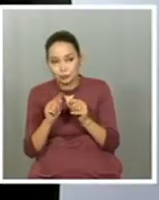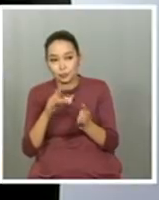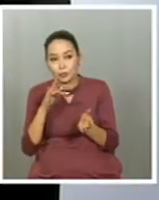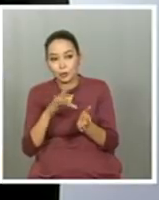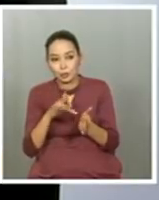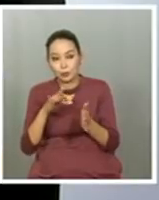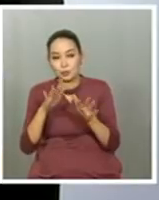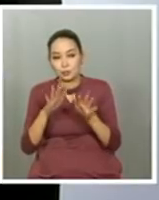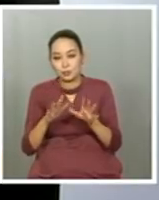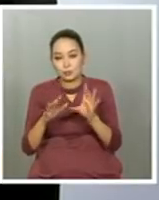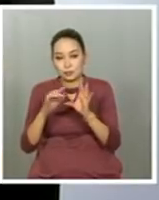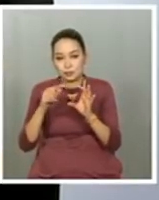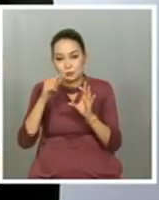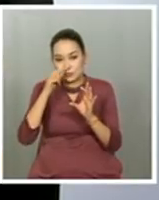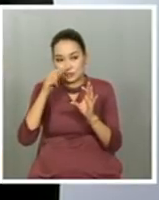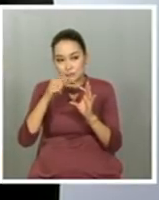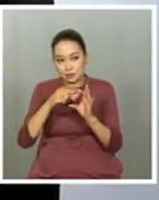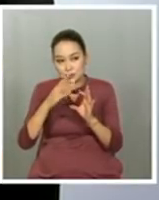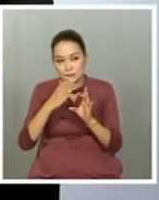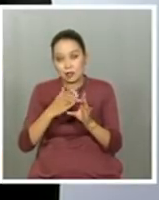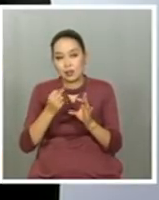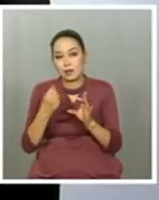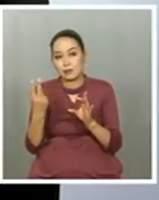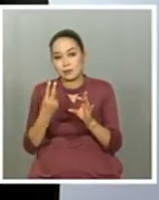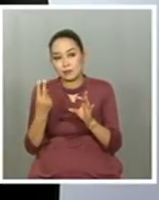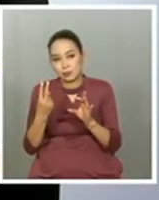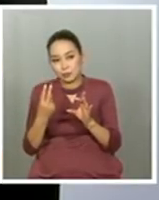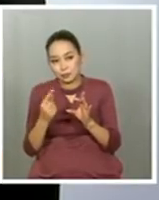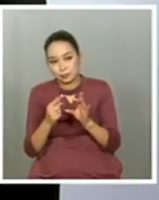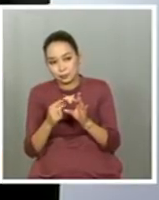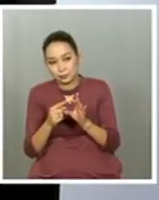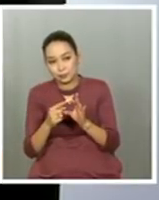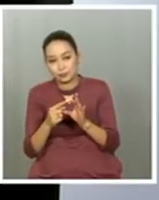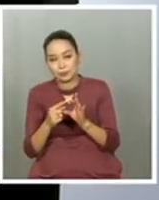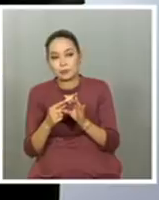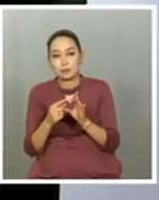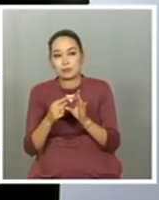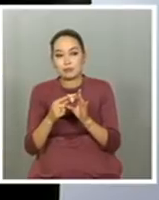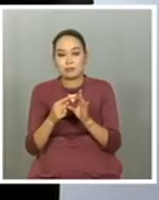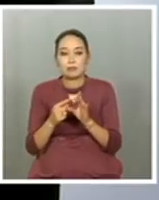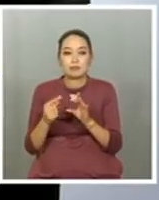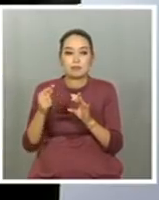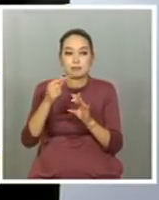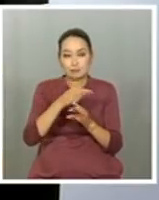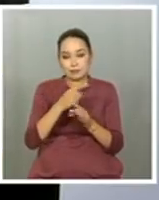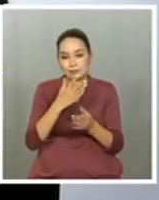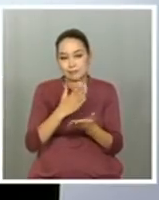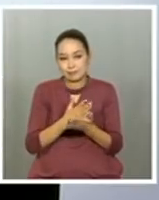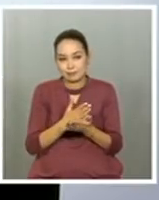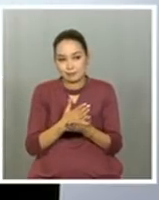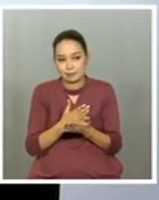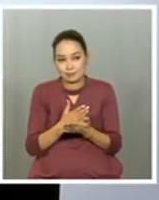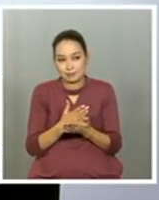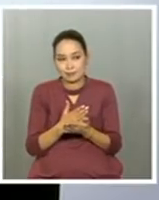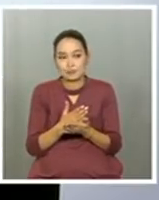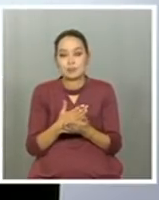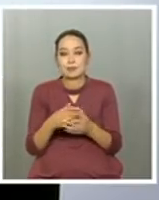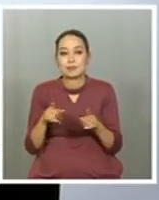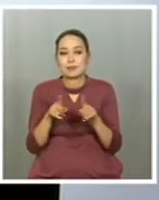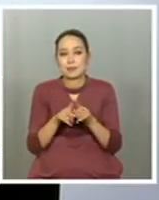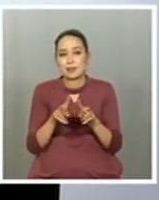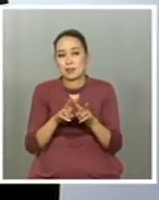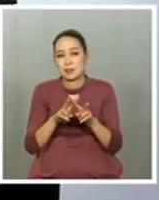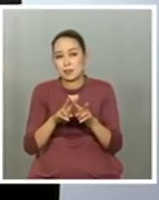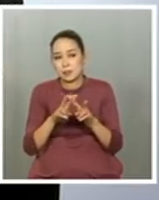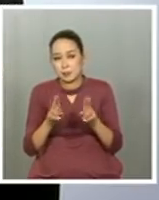жасушаға, ал екіншісі жұмыртқа жасушасына қосылады. Осылайша бірдей